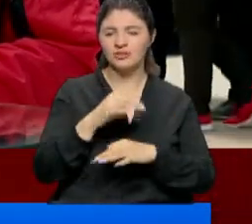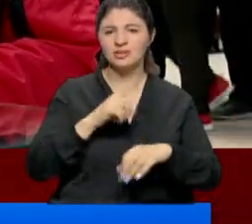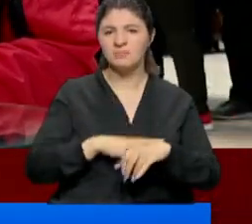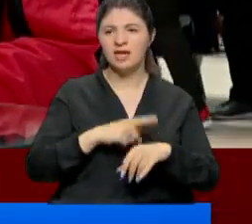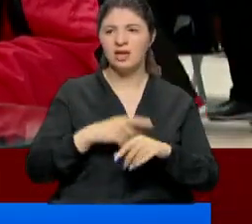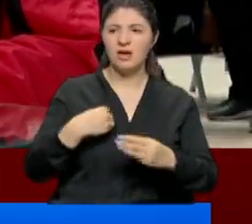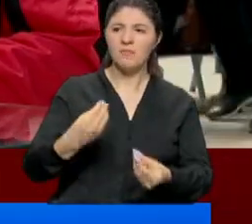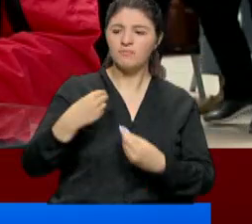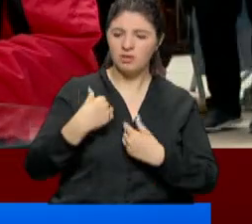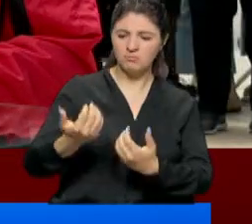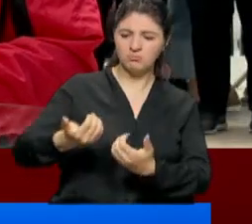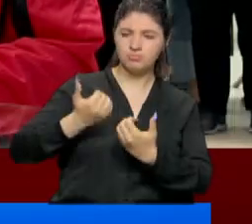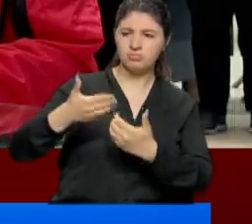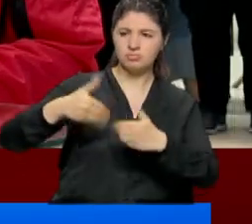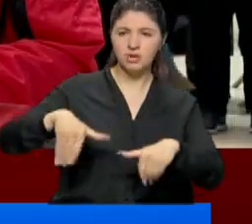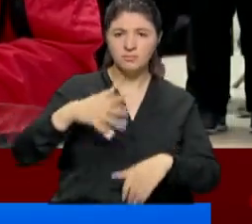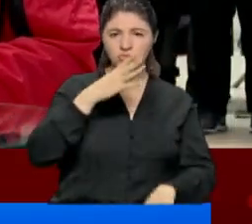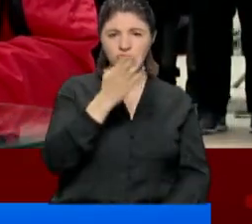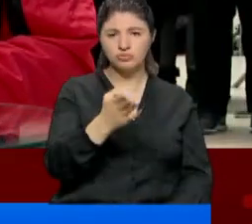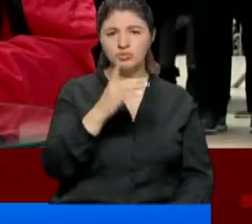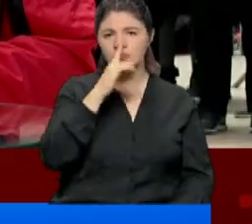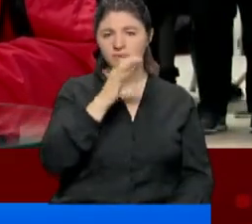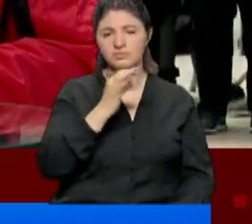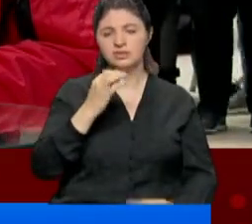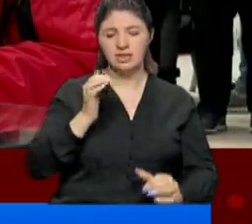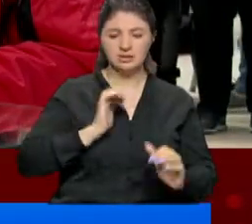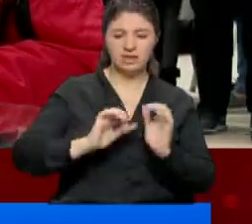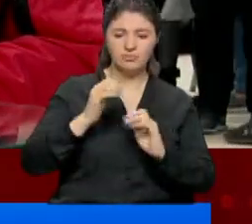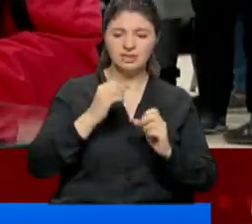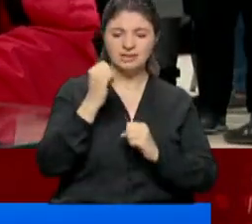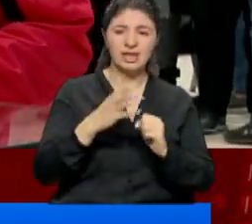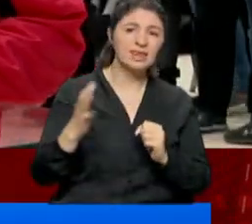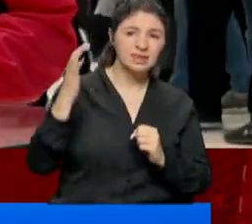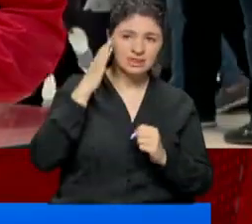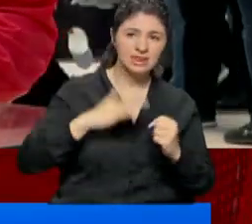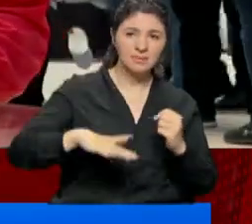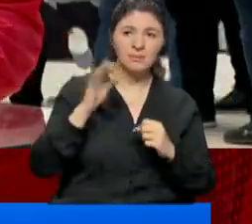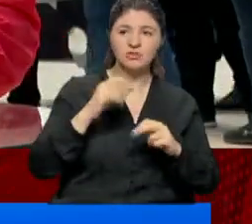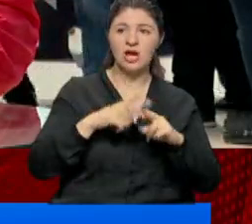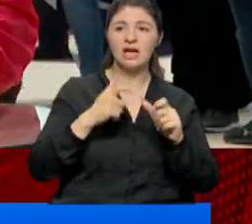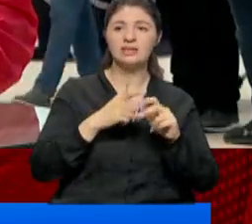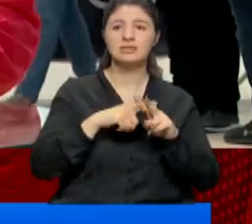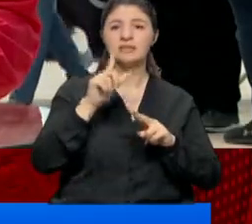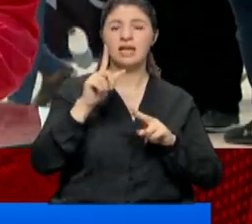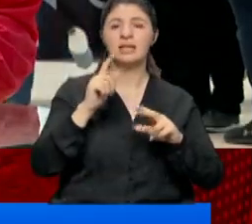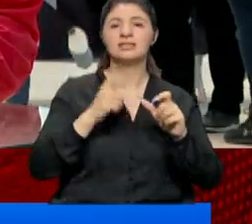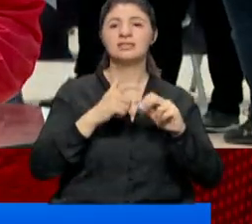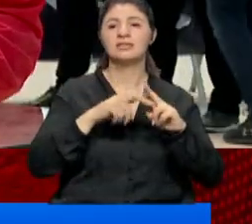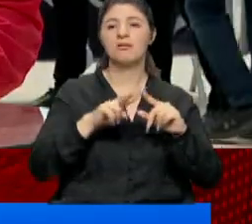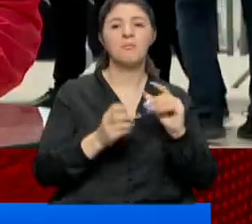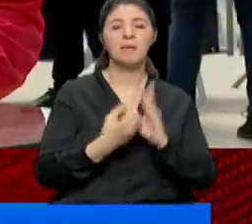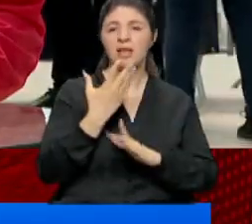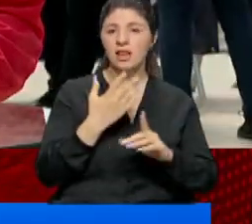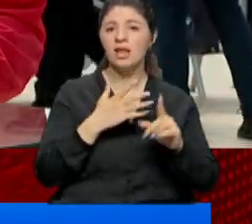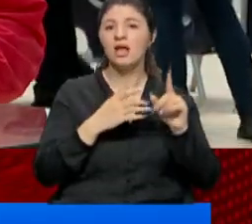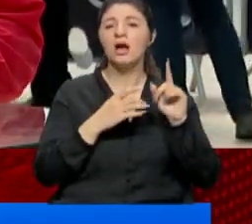sıra Allah Allah markalar sayesinde biliyorsunuz var sızlama sanayimizin temelleri atılmış oldu Aselsan kurulmuş oldu aslında